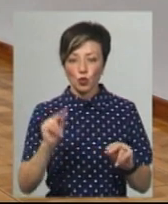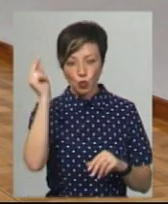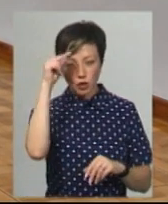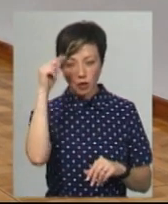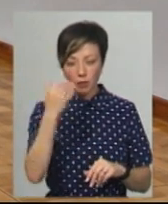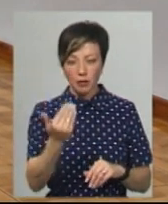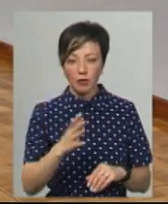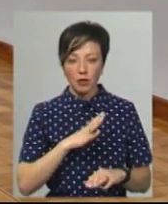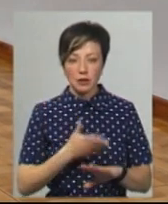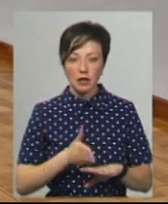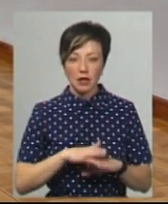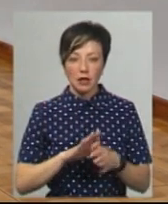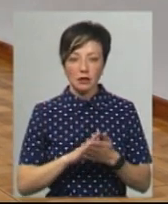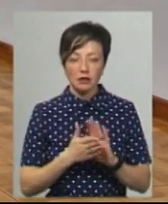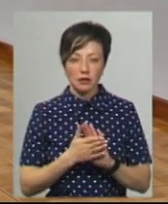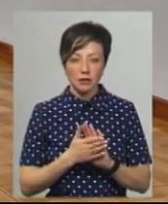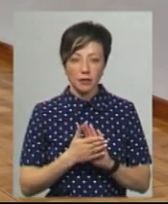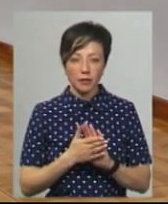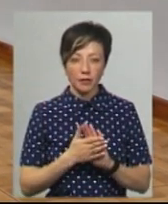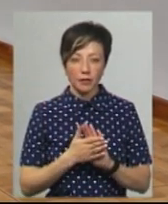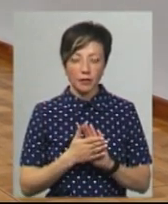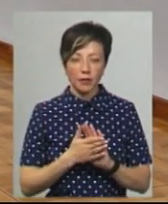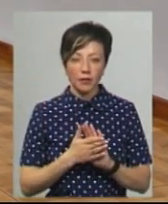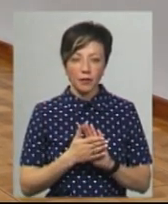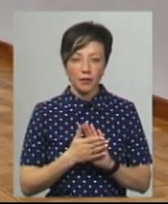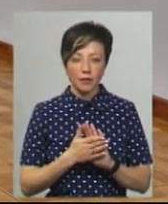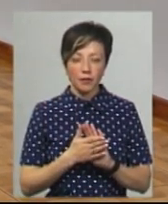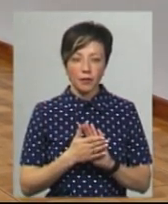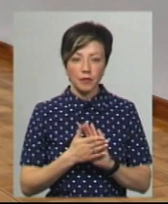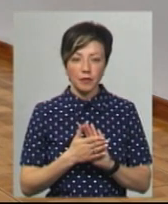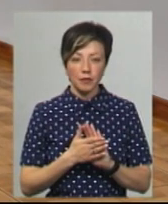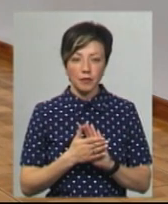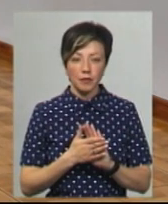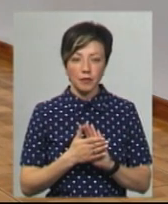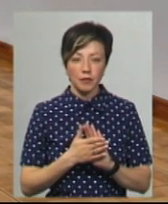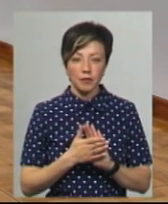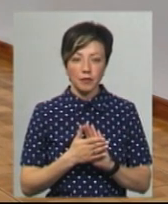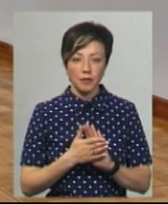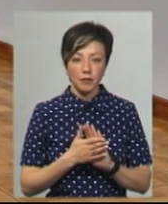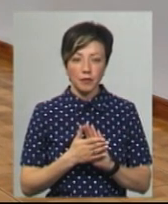вони, власне кажучи, заснули, а він, сама ідея,